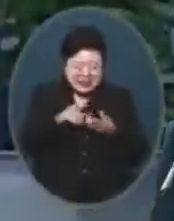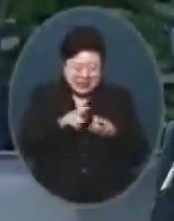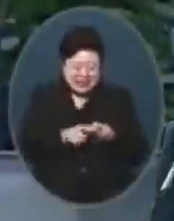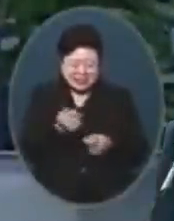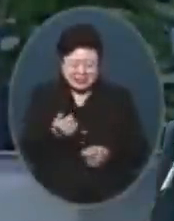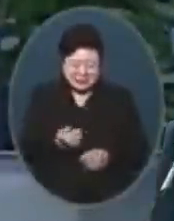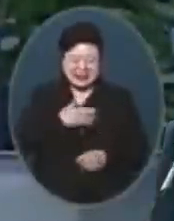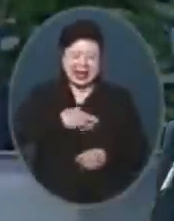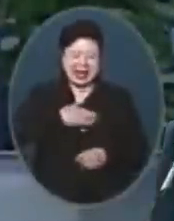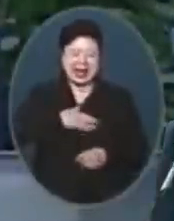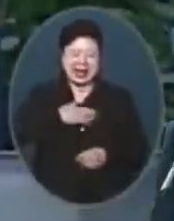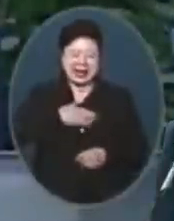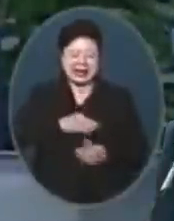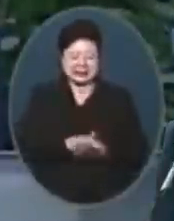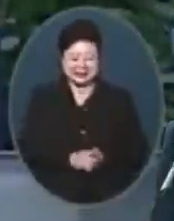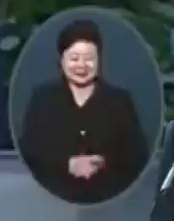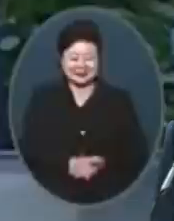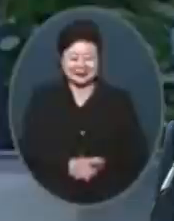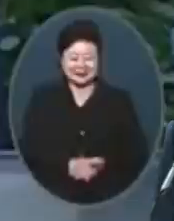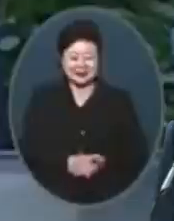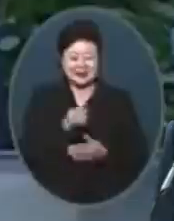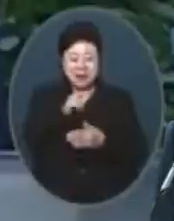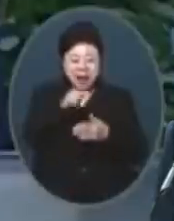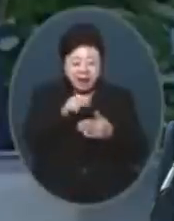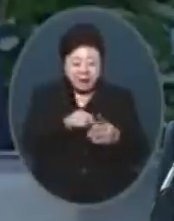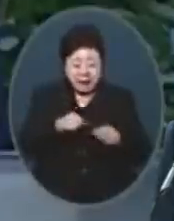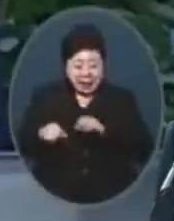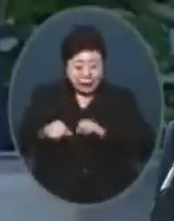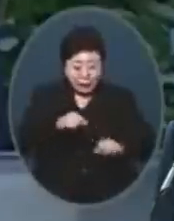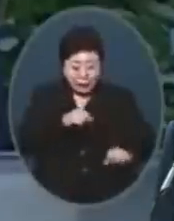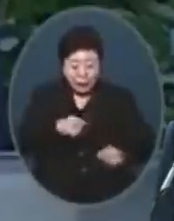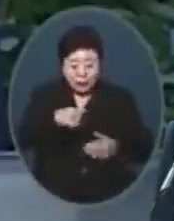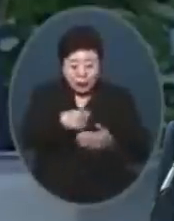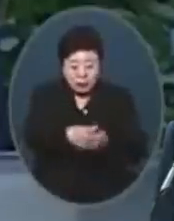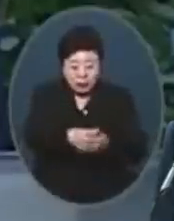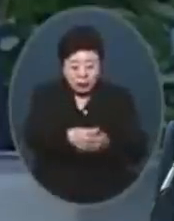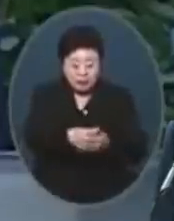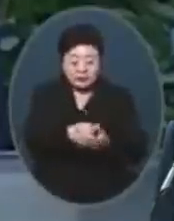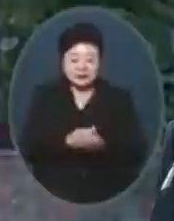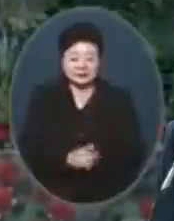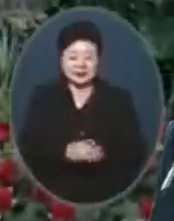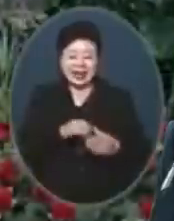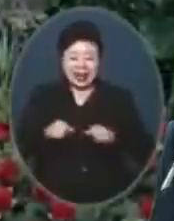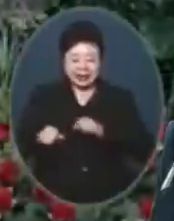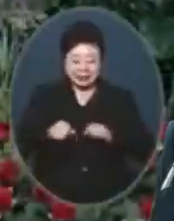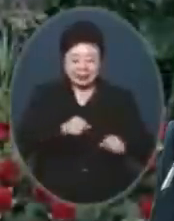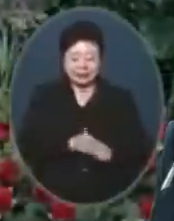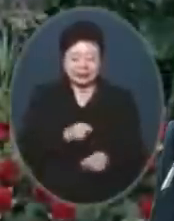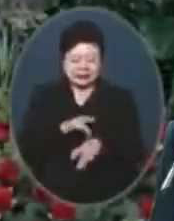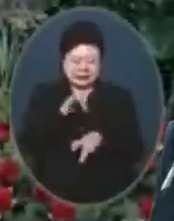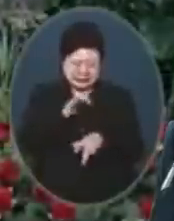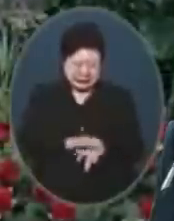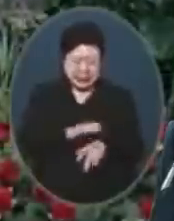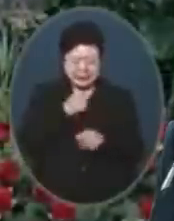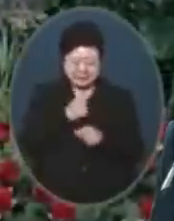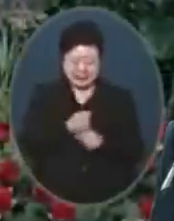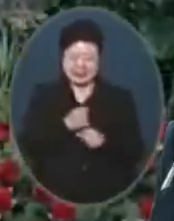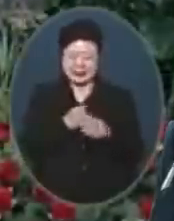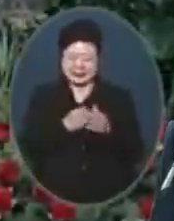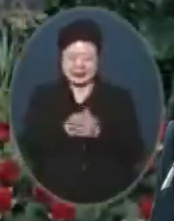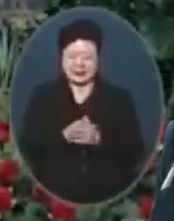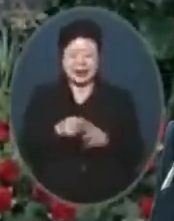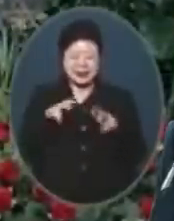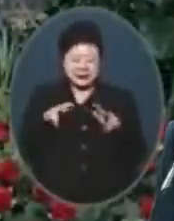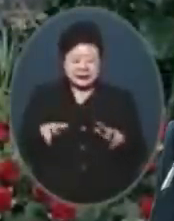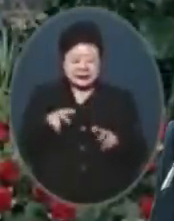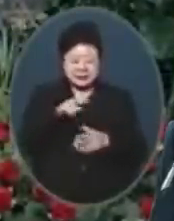있다고 말합니다. 마음이 행동을 결정하고 행동은 습관을 만들기 때문에